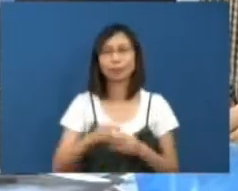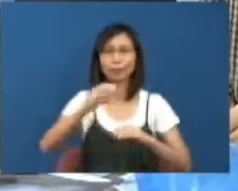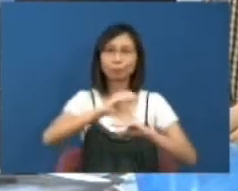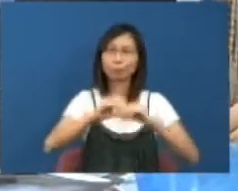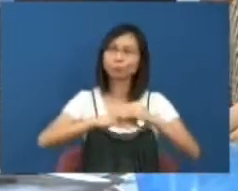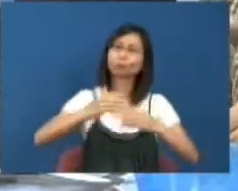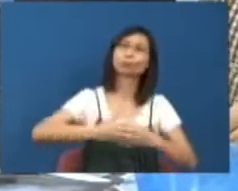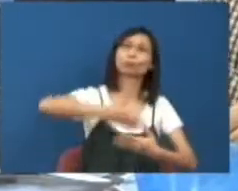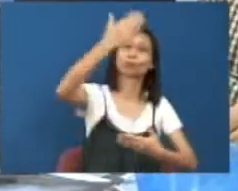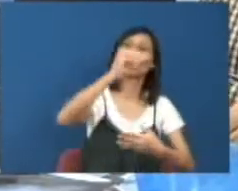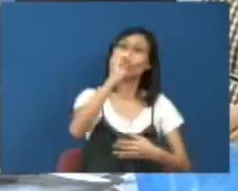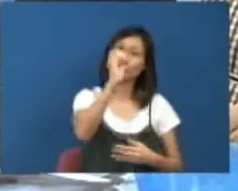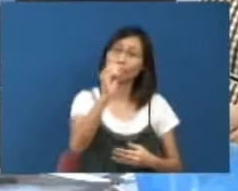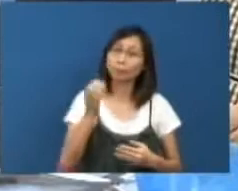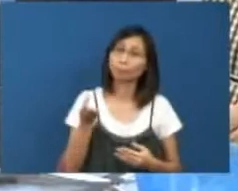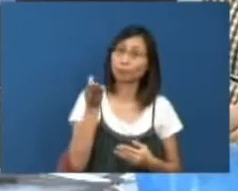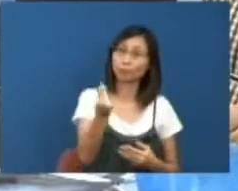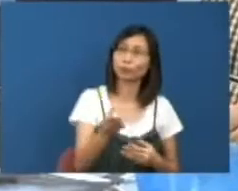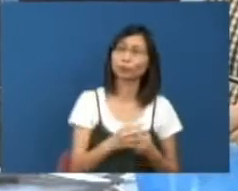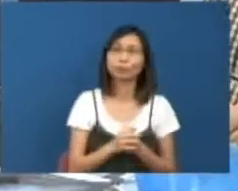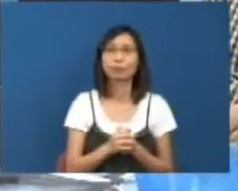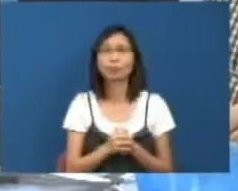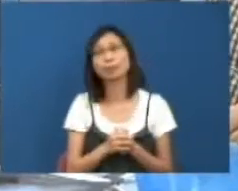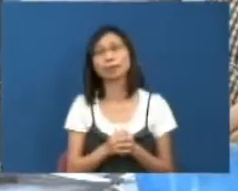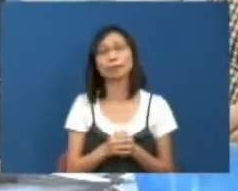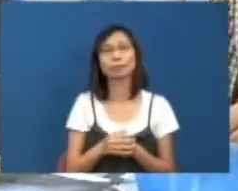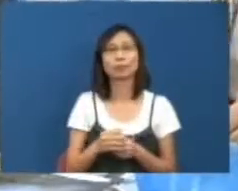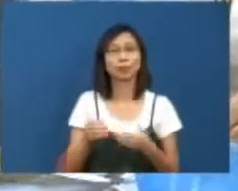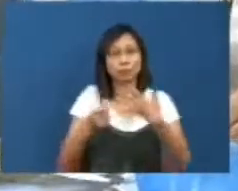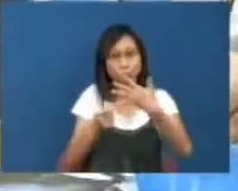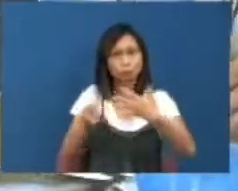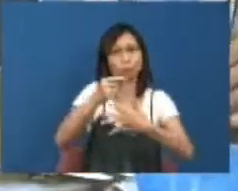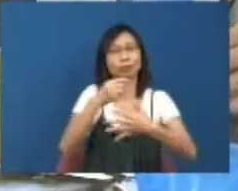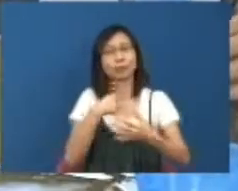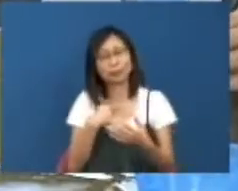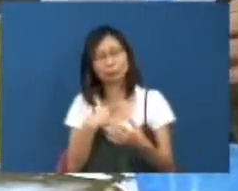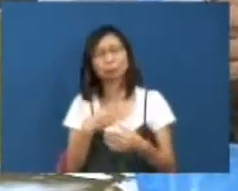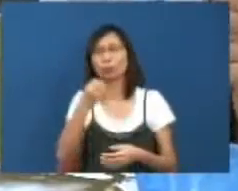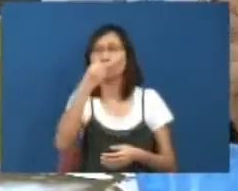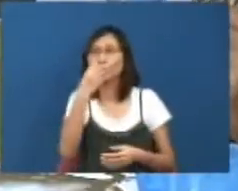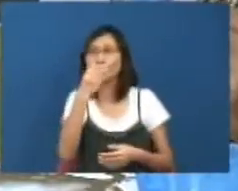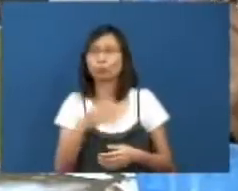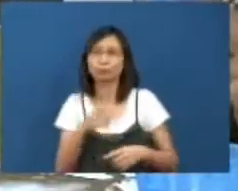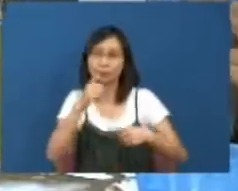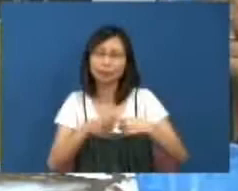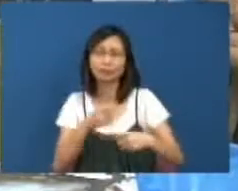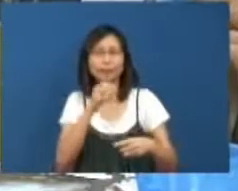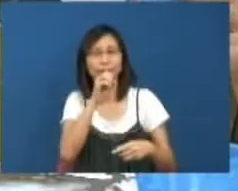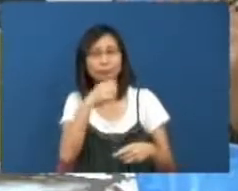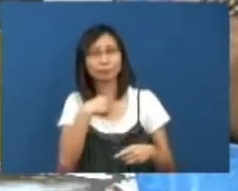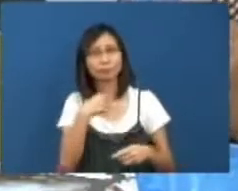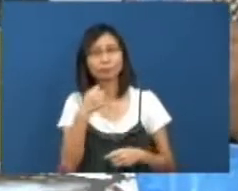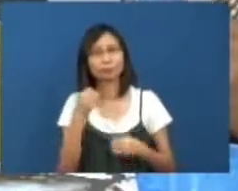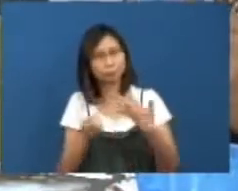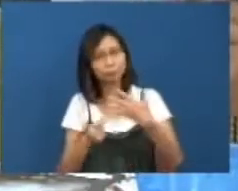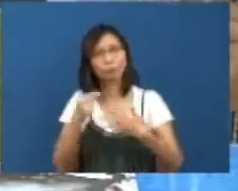放嘅， 係啊嘛， 碳零排放， 真係要急起直追啊，好激氣啊！ 就係、是、咯， 香港就係我哋等下等要問一問有冇。 咁 嗱，呢